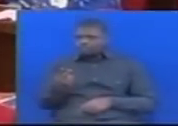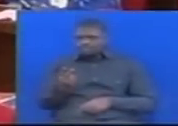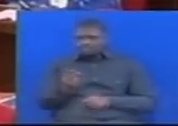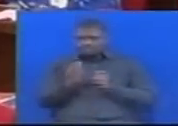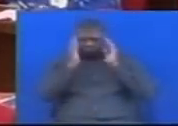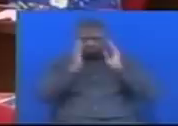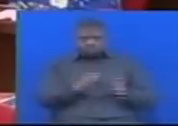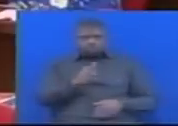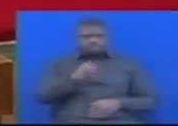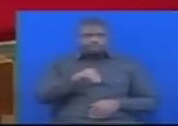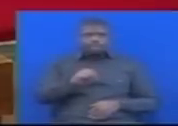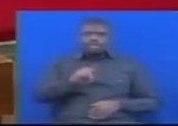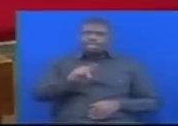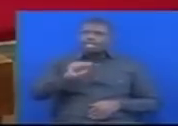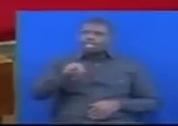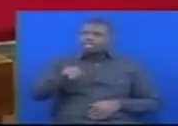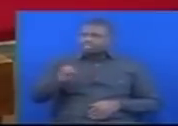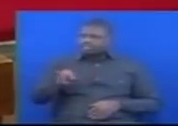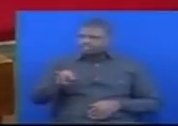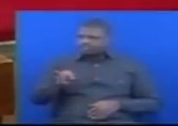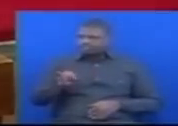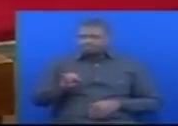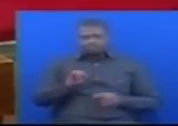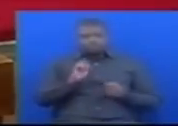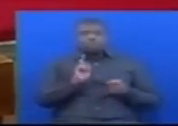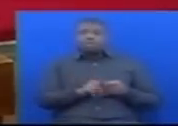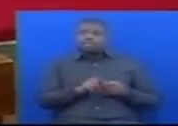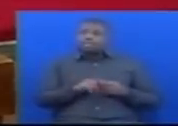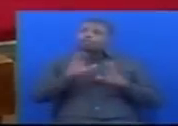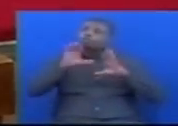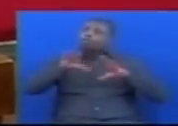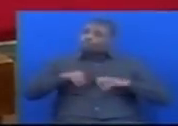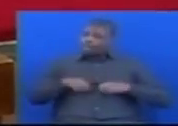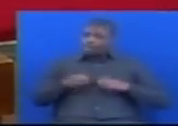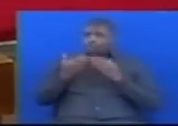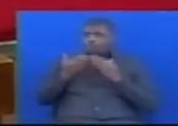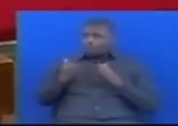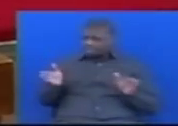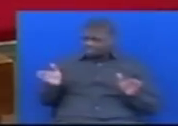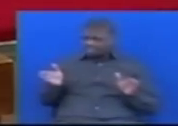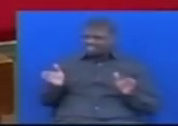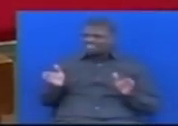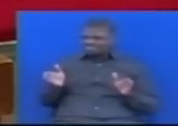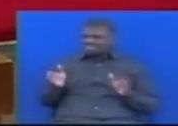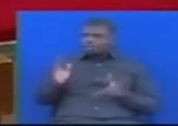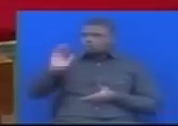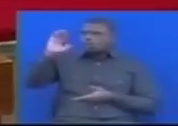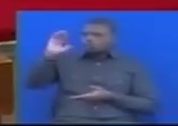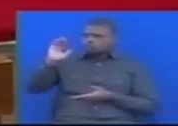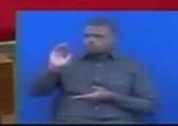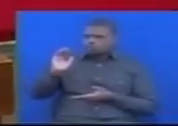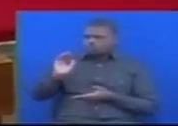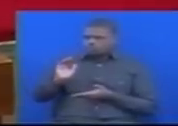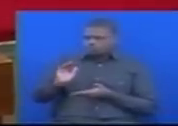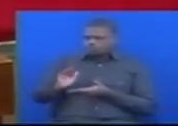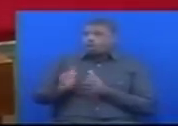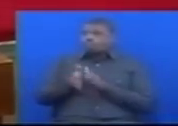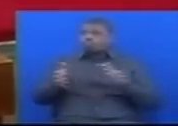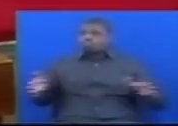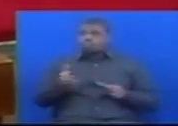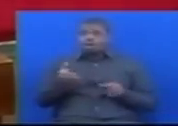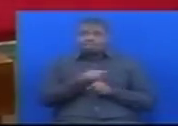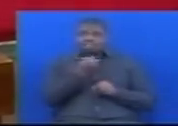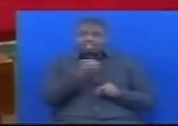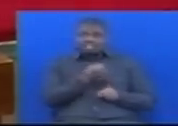Ramo Makani kama ifuatavyo. Kwanza nikili wazi kwamba kuna upungufu mkubwa kwa nchi nzima kwa watumishi